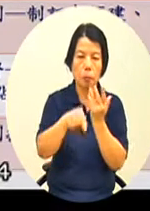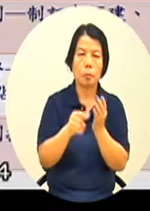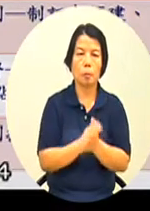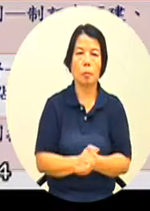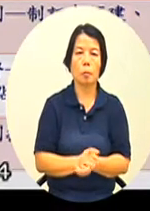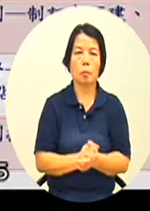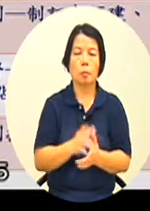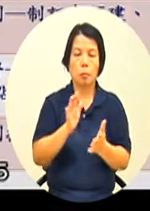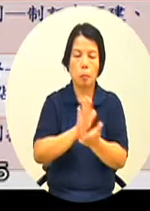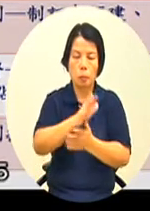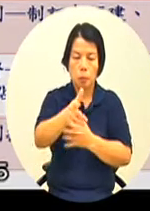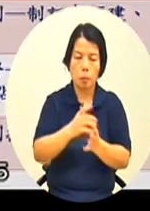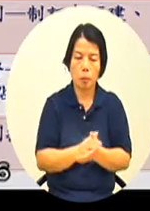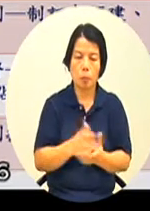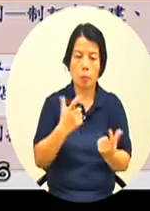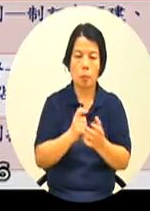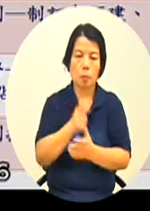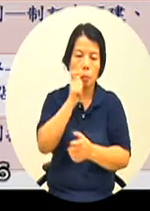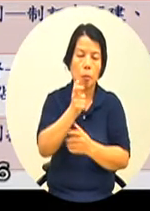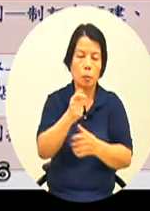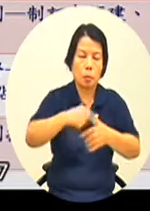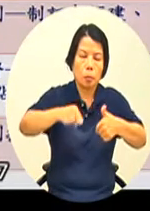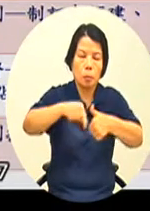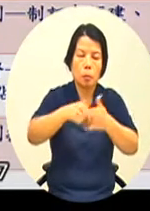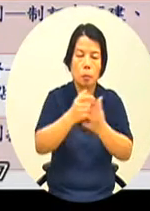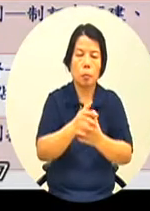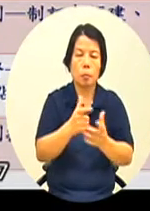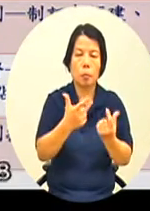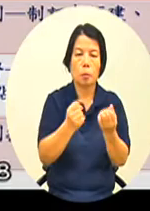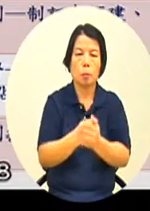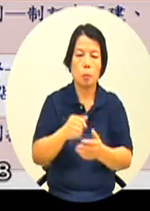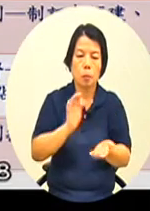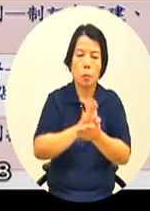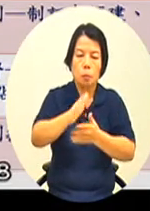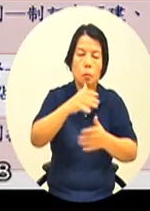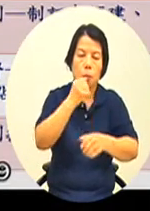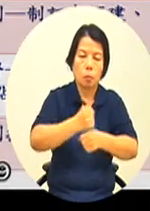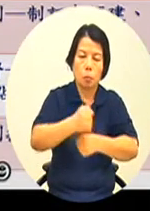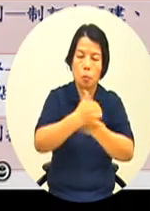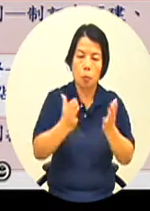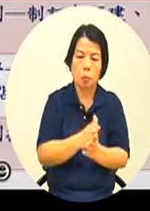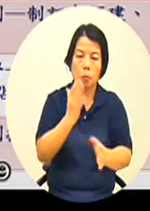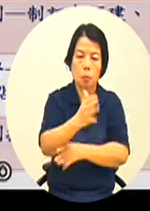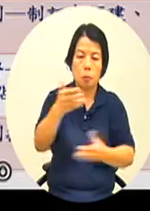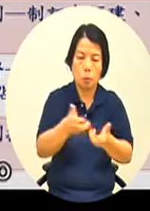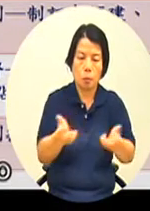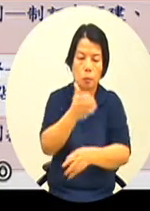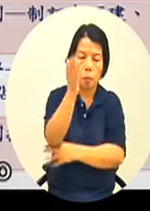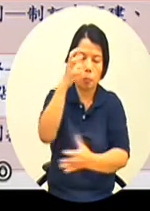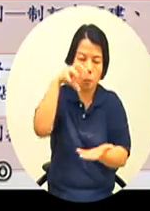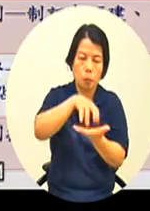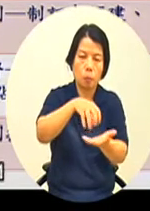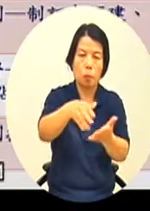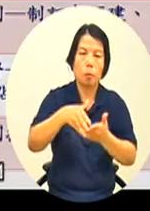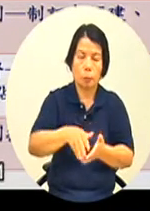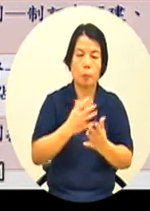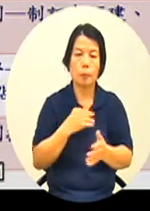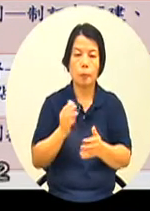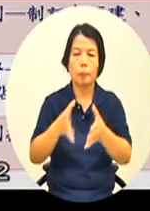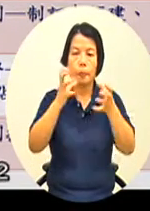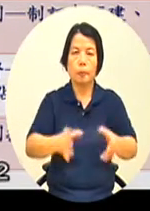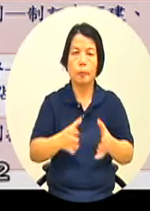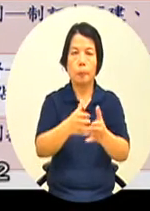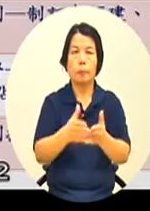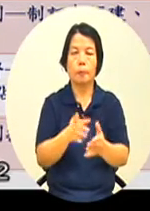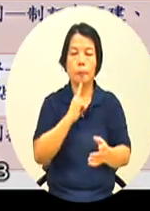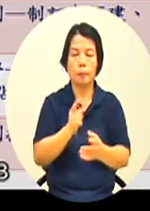后制有强化机关内部控制，订定申领建造执照标准的作业流程，以及落实推动线上